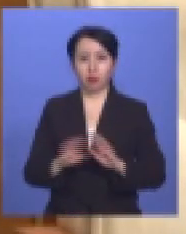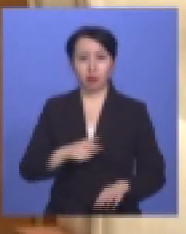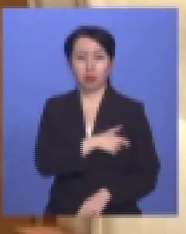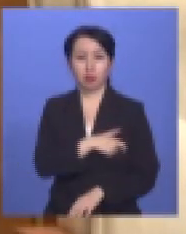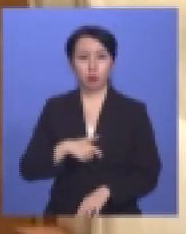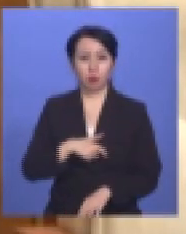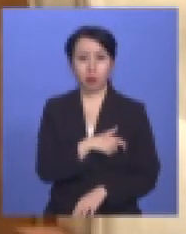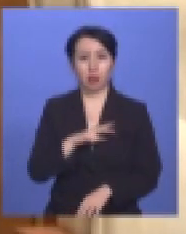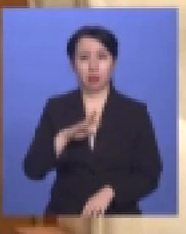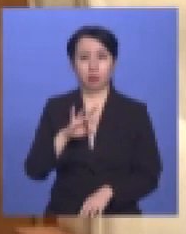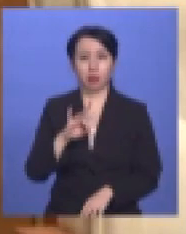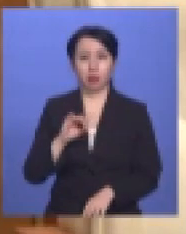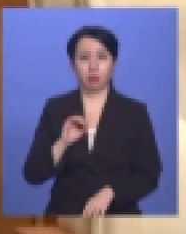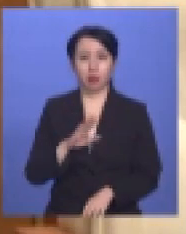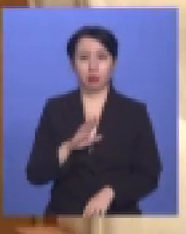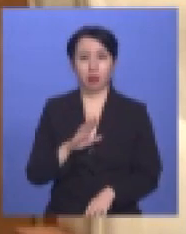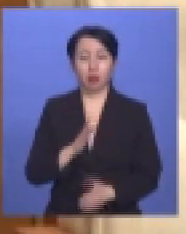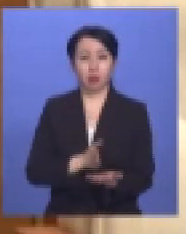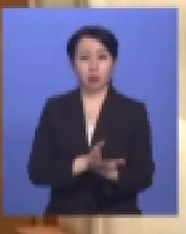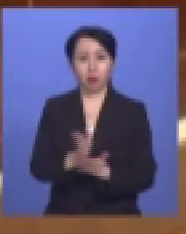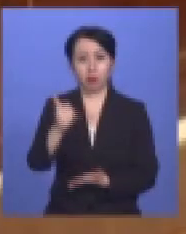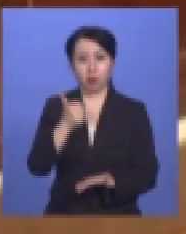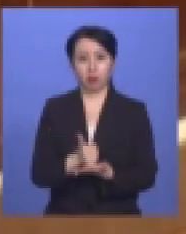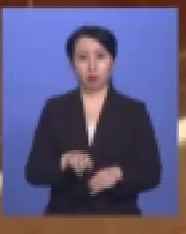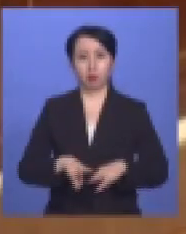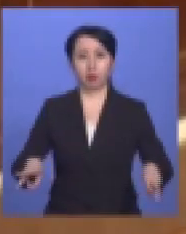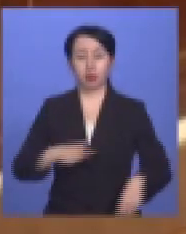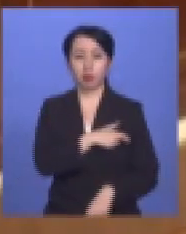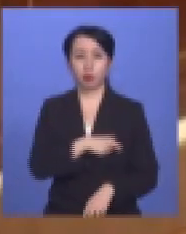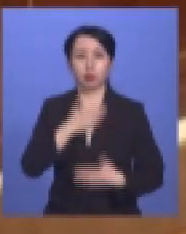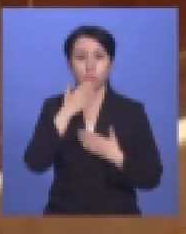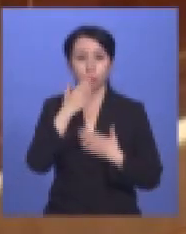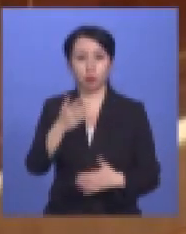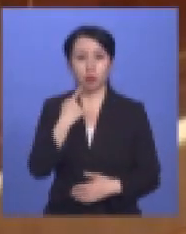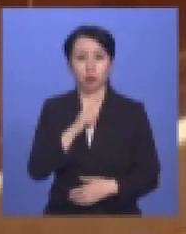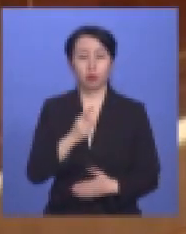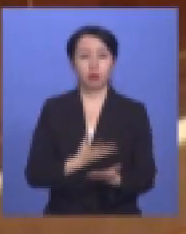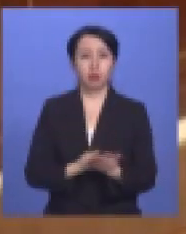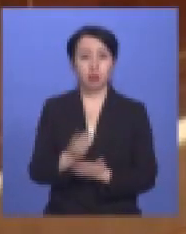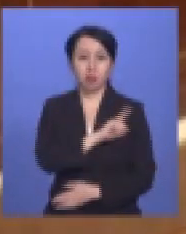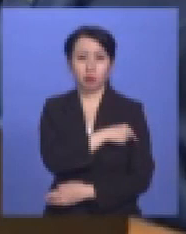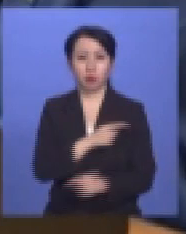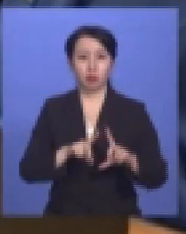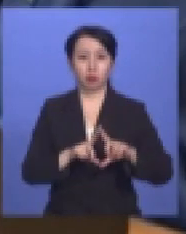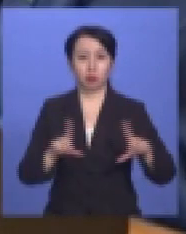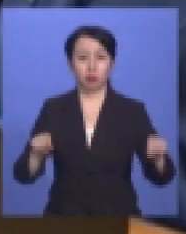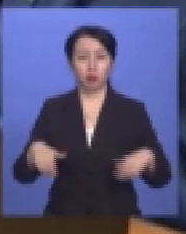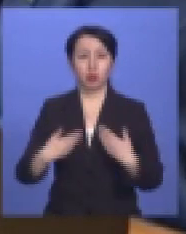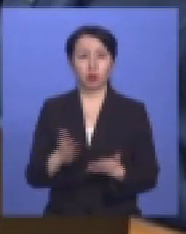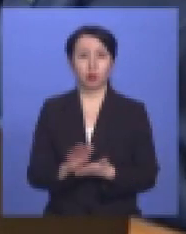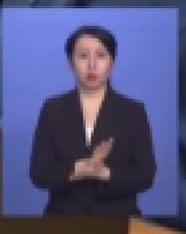депутат мажориса асхата имагамбетов направил премьер-министру депутатский запрос он отметил что при финансировании